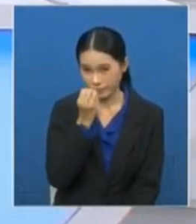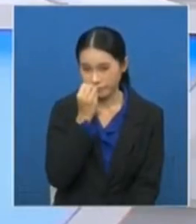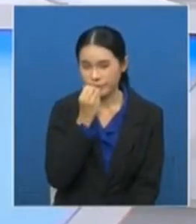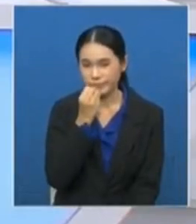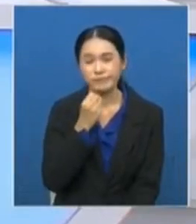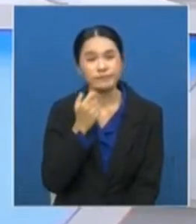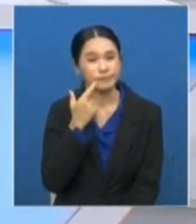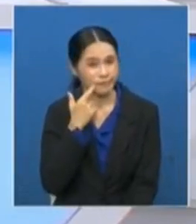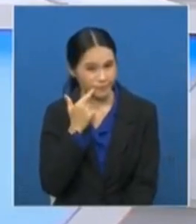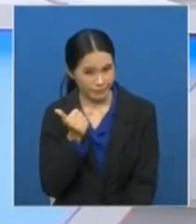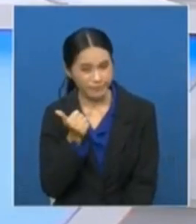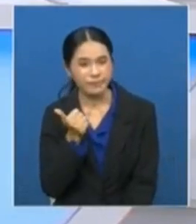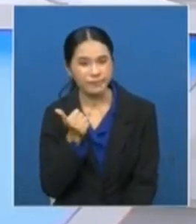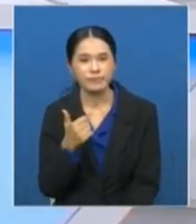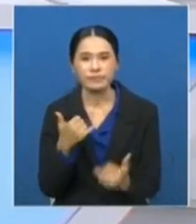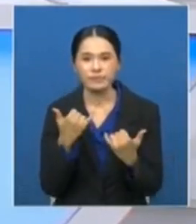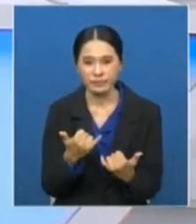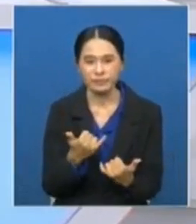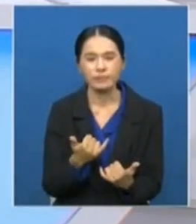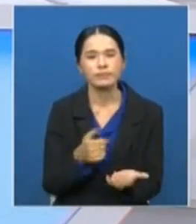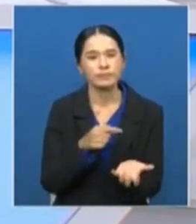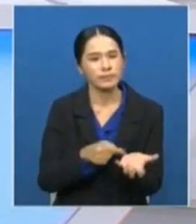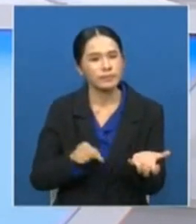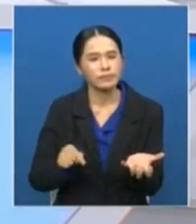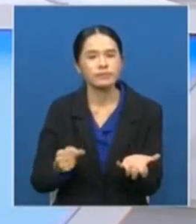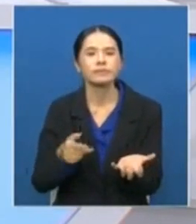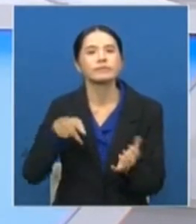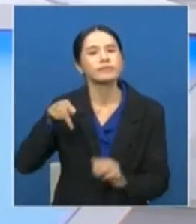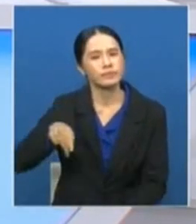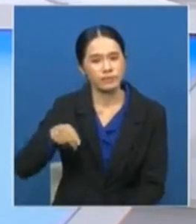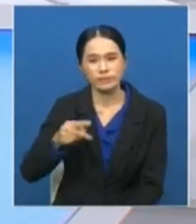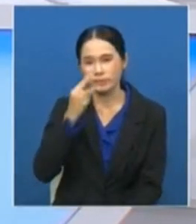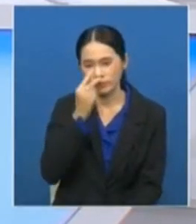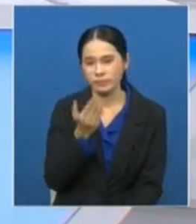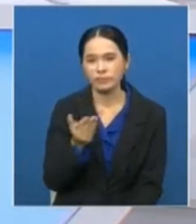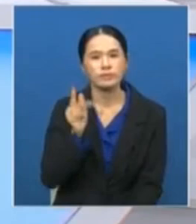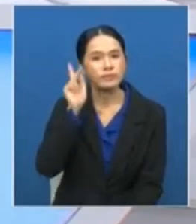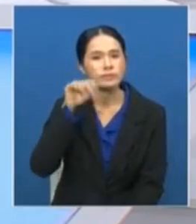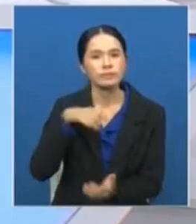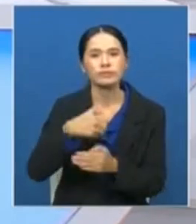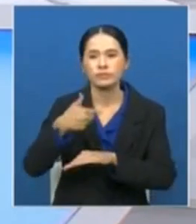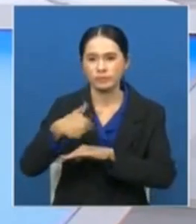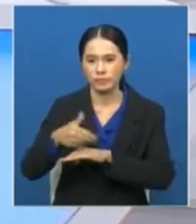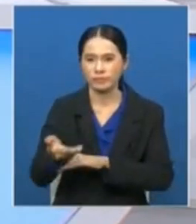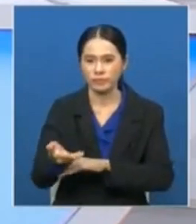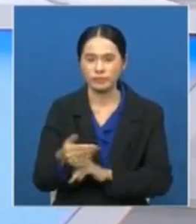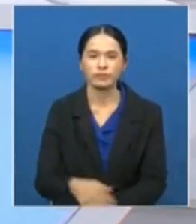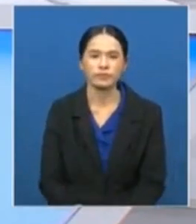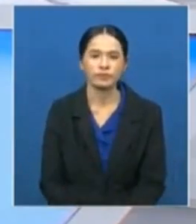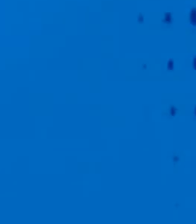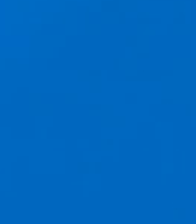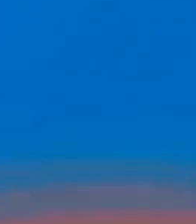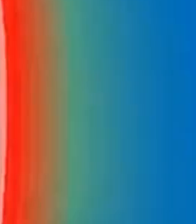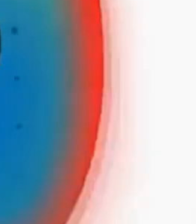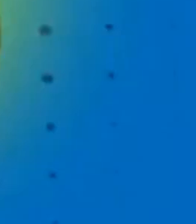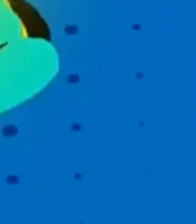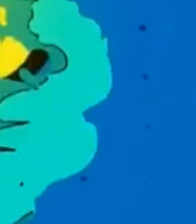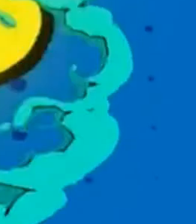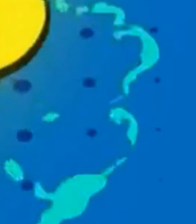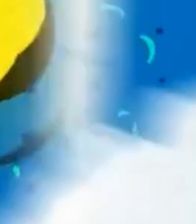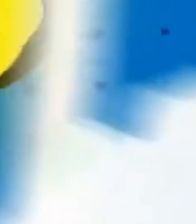อร่อยอร่อยพอสมควรวันนี้เมนูน่าจะพิเศษกว่าปกติด้วยติดตามได้ครับข่าวเรื่องนอกเรื่องข่าวครับ